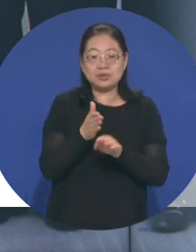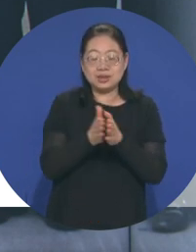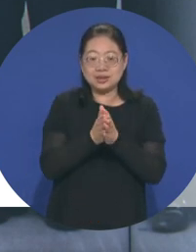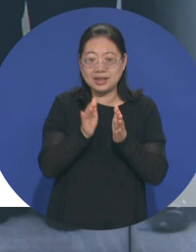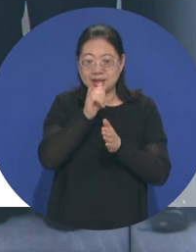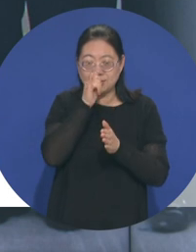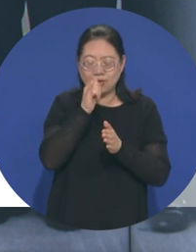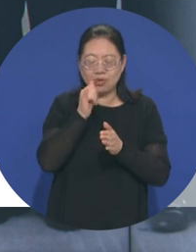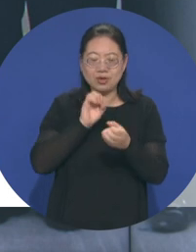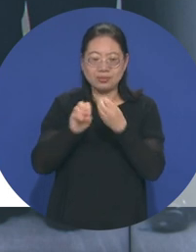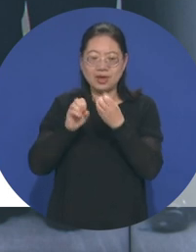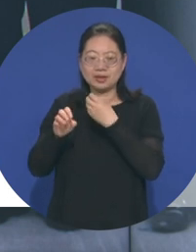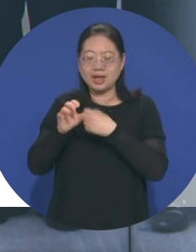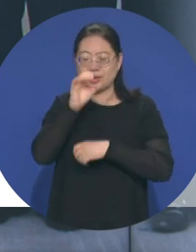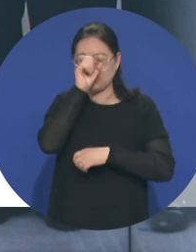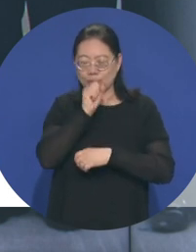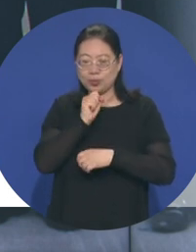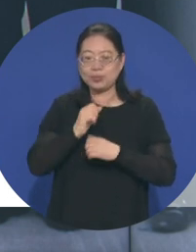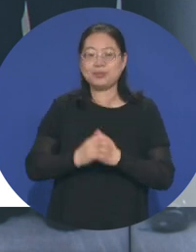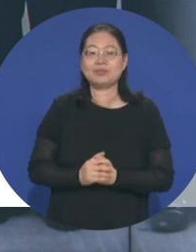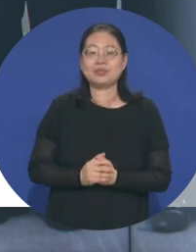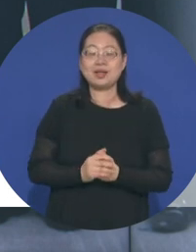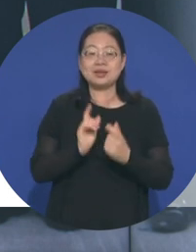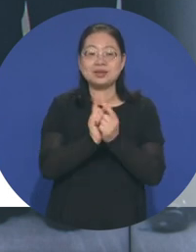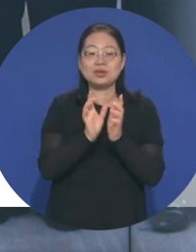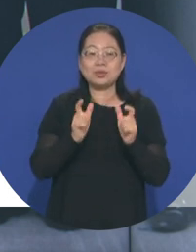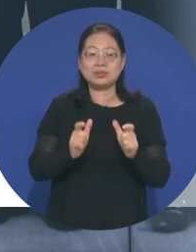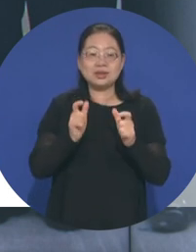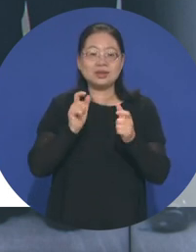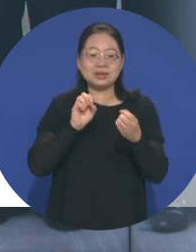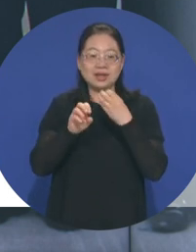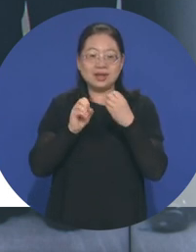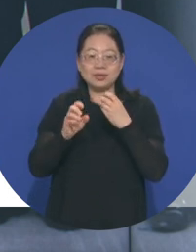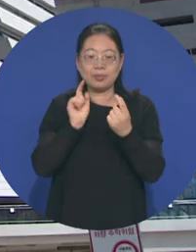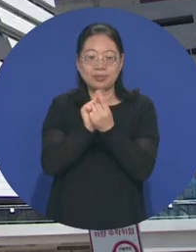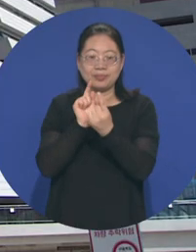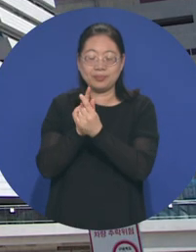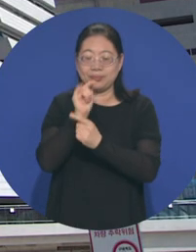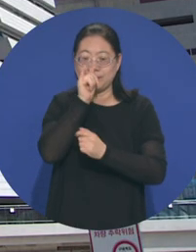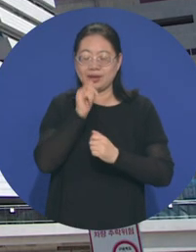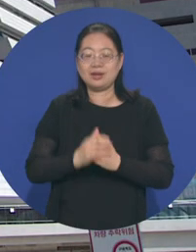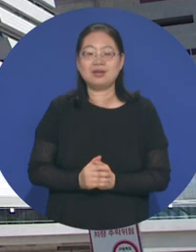좋습니다. 이슬비 기자가 도민들의 반응을 직접 들어봤습니다.